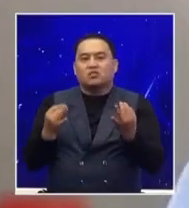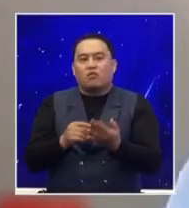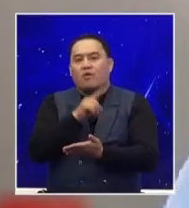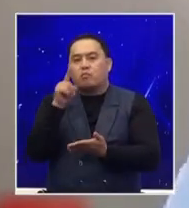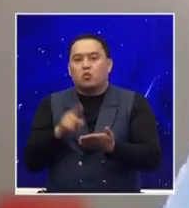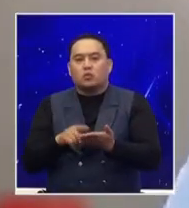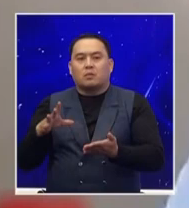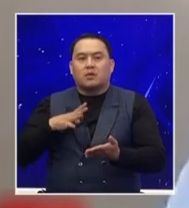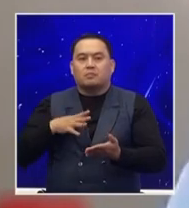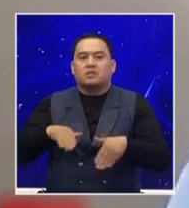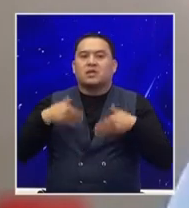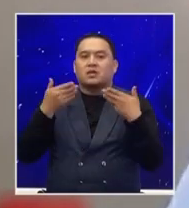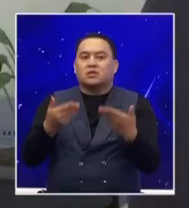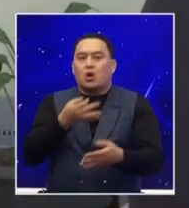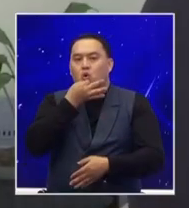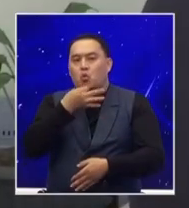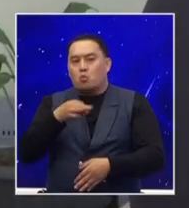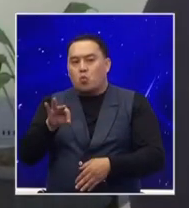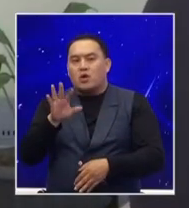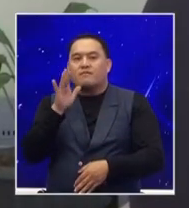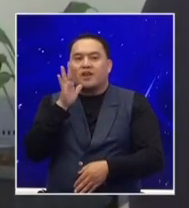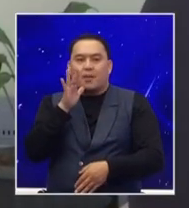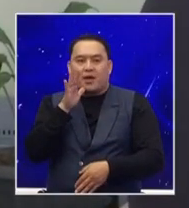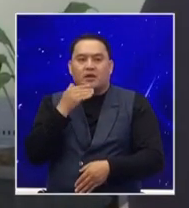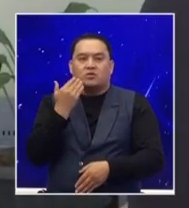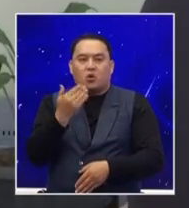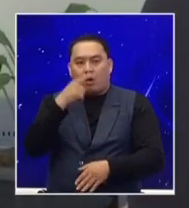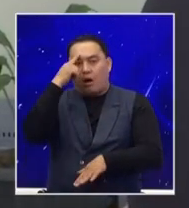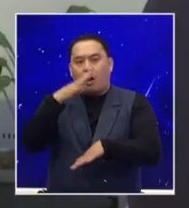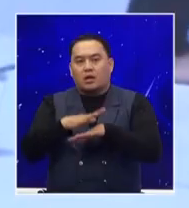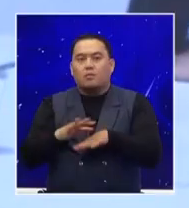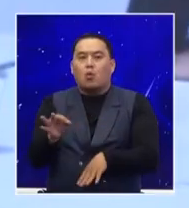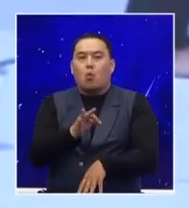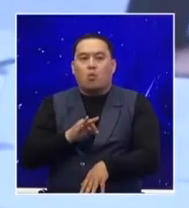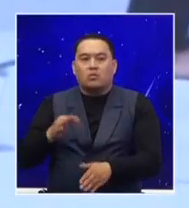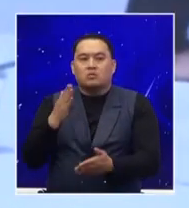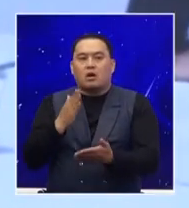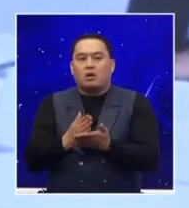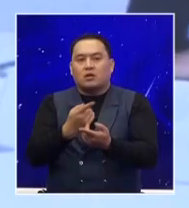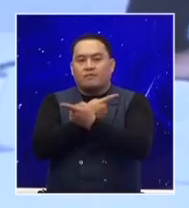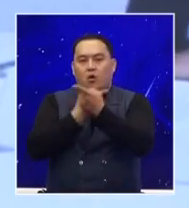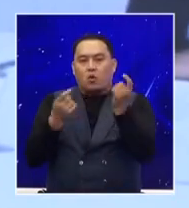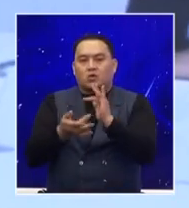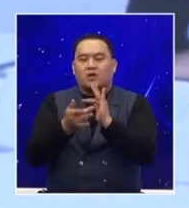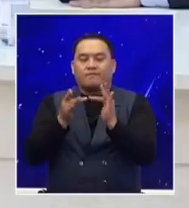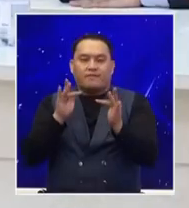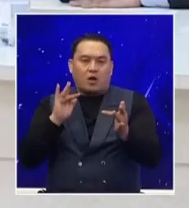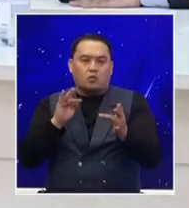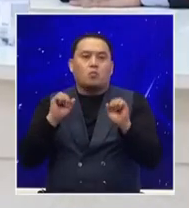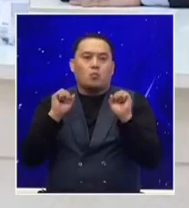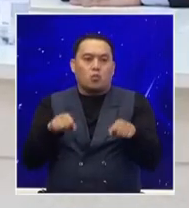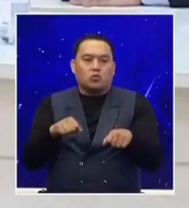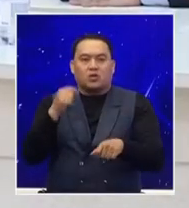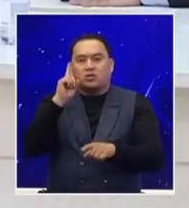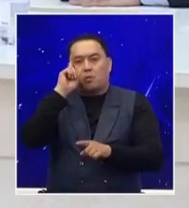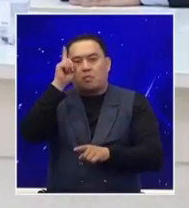вопросы представители СМИ могут и в любое другое время. Для этого у акима Алматинской области есть активные паблики в социальных сетях, куда с начала